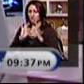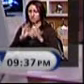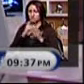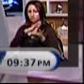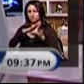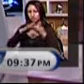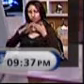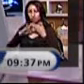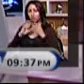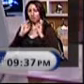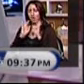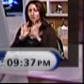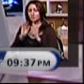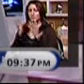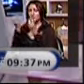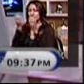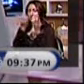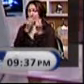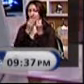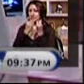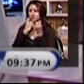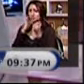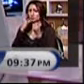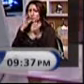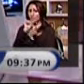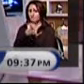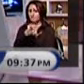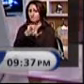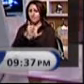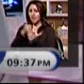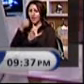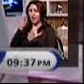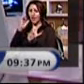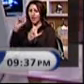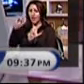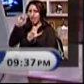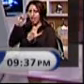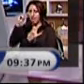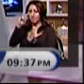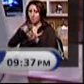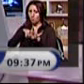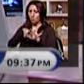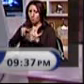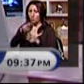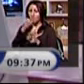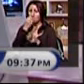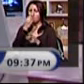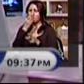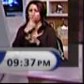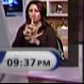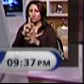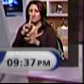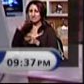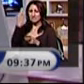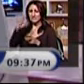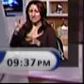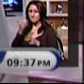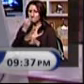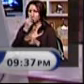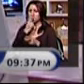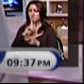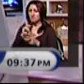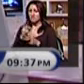الوطني والانساني. هناك اخبار منشورة على انه المناضل احمد دومة يعاني في السجن من حالة تسمم، وانه